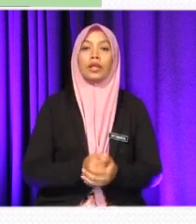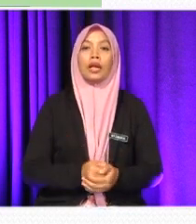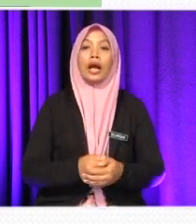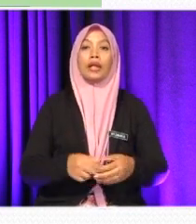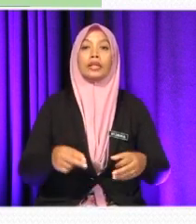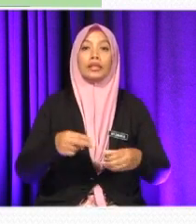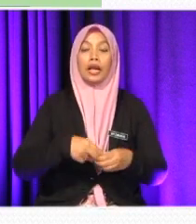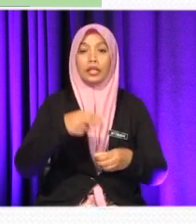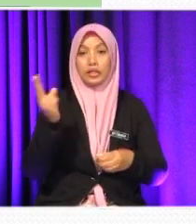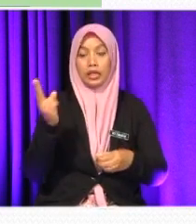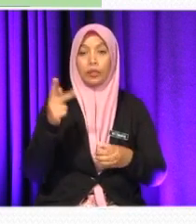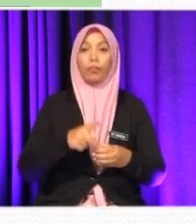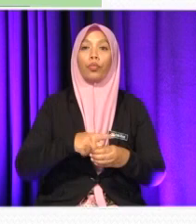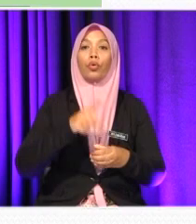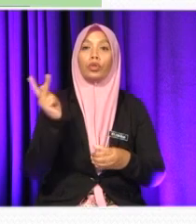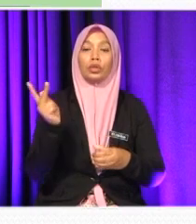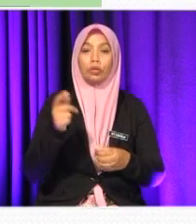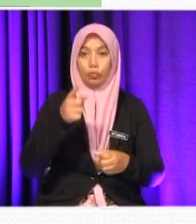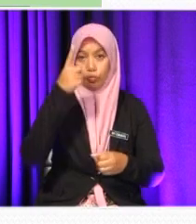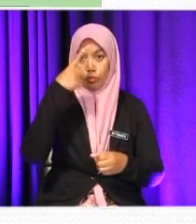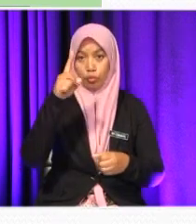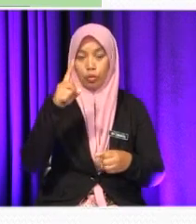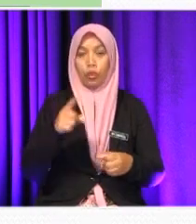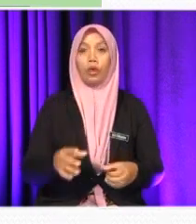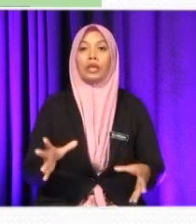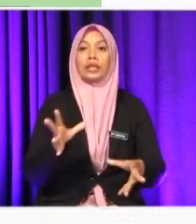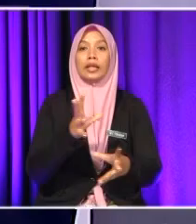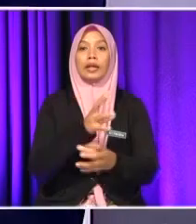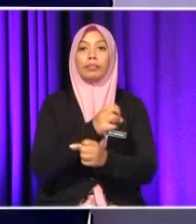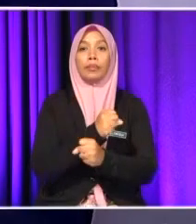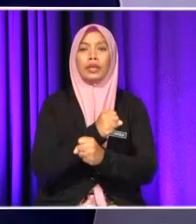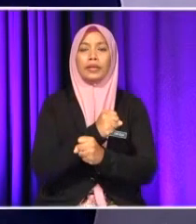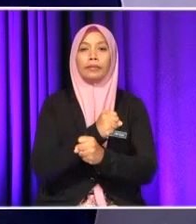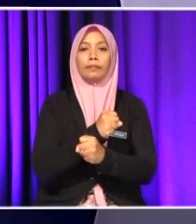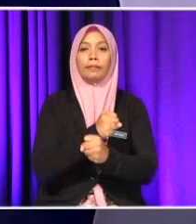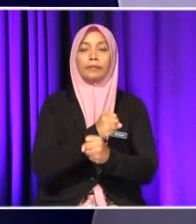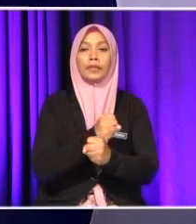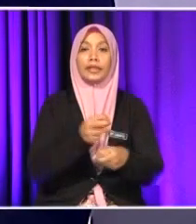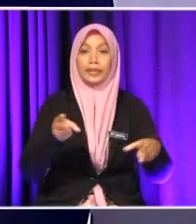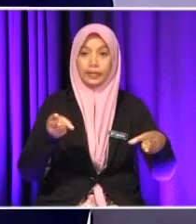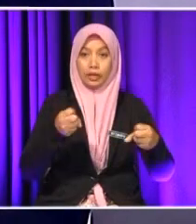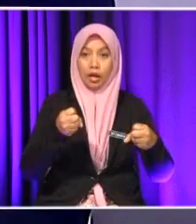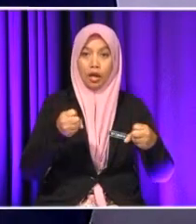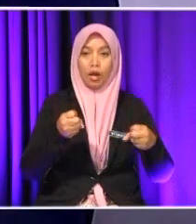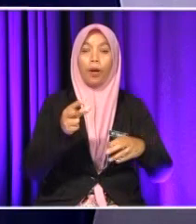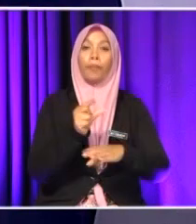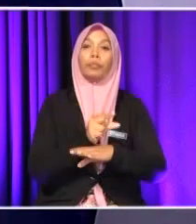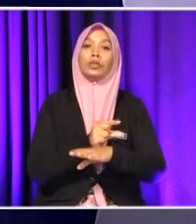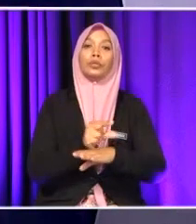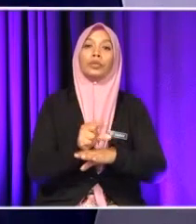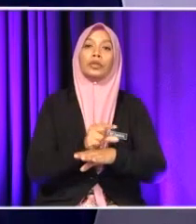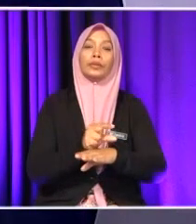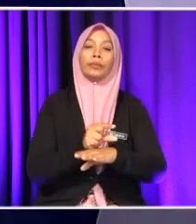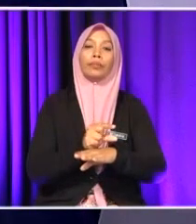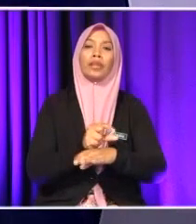atau perkhidmatan yang dapat memenuhi keperluan dan kehendak pengguna. Jadi inilah perkara yang murid-murid kena ingatlah,